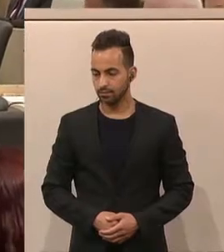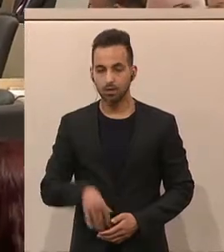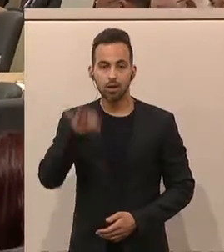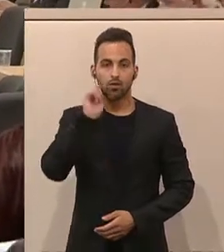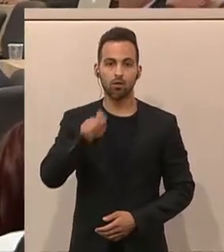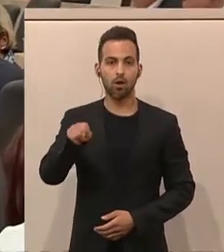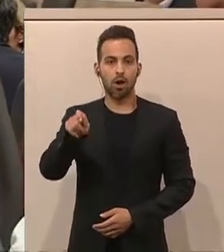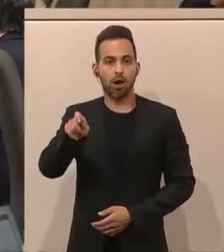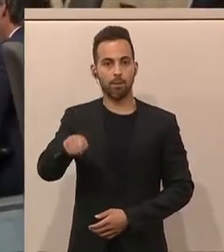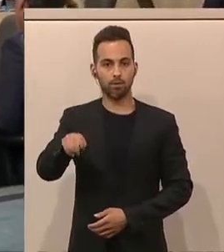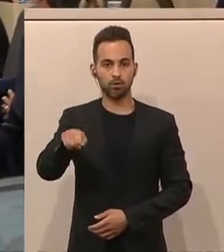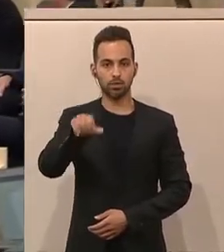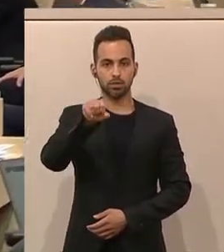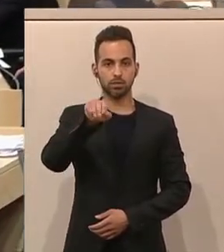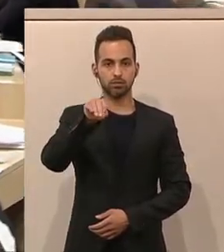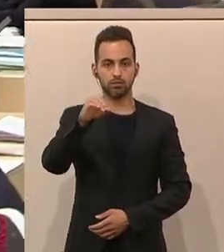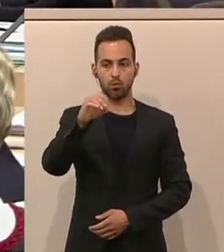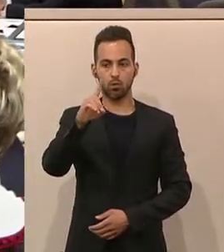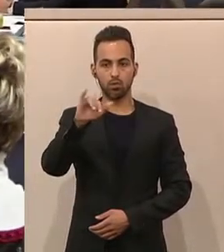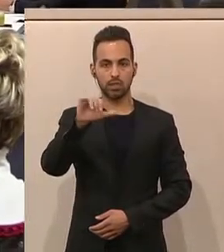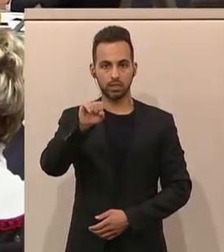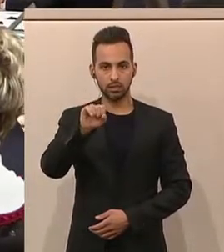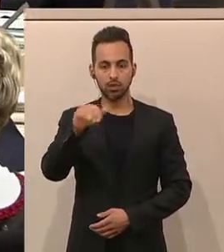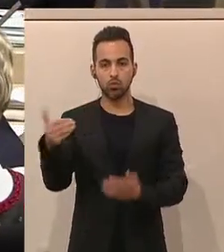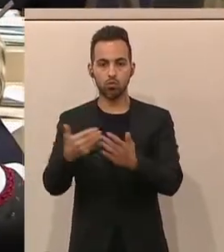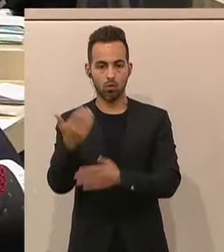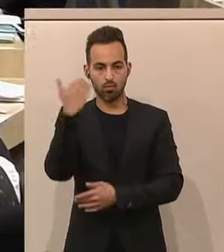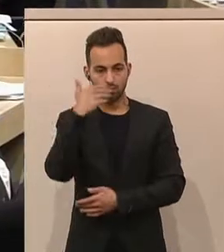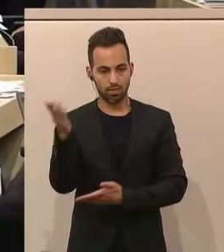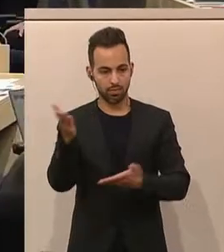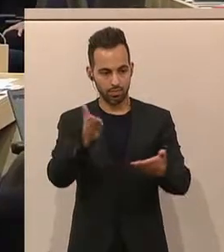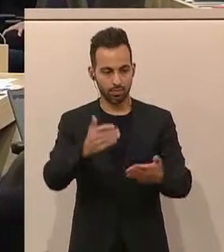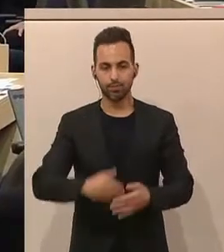Am Wort ist jetzt Maria Smodic-Neumann von der ÖVP.